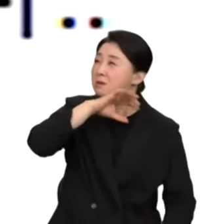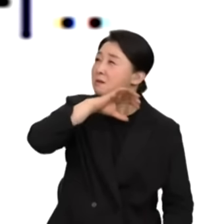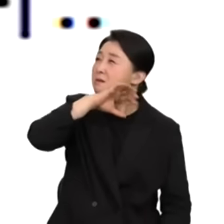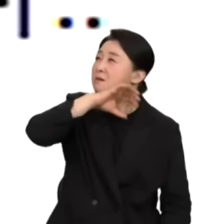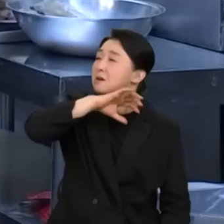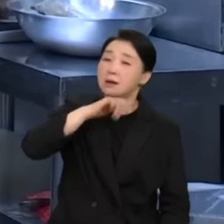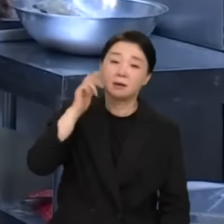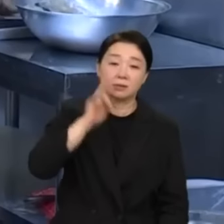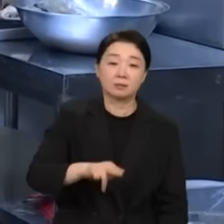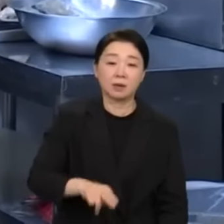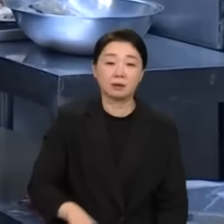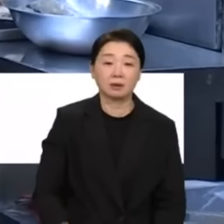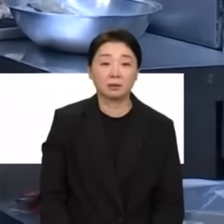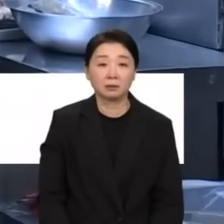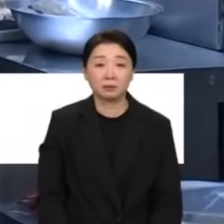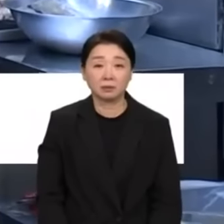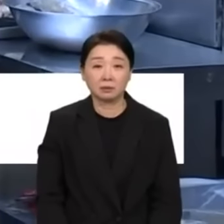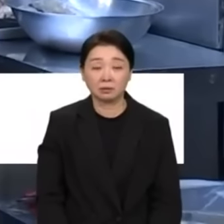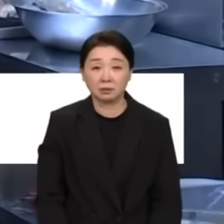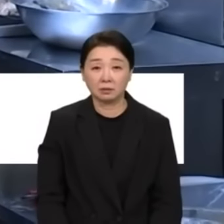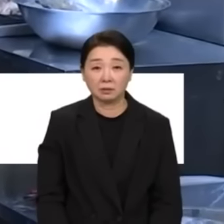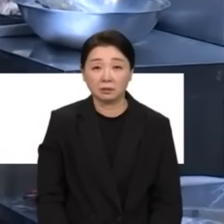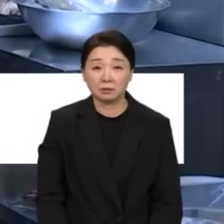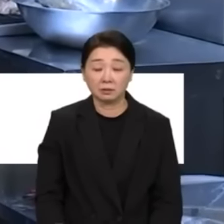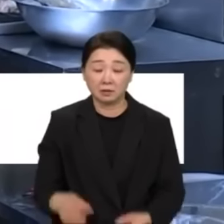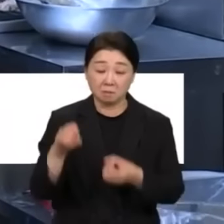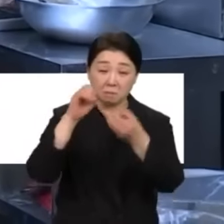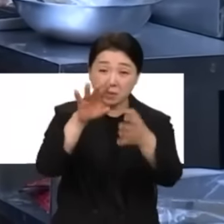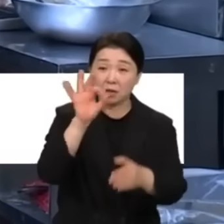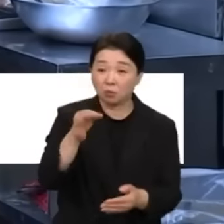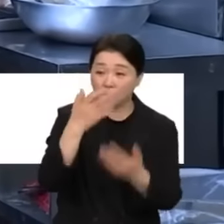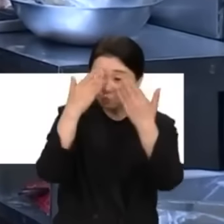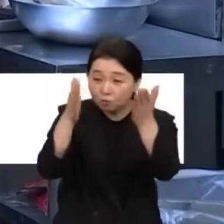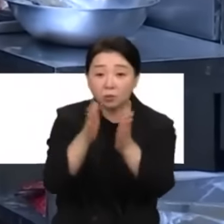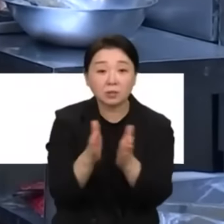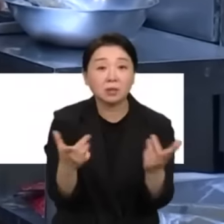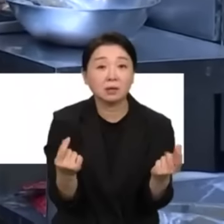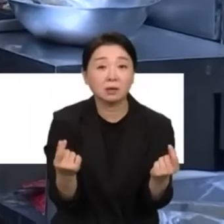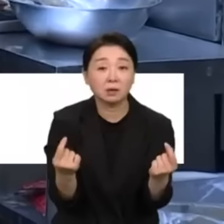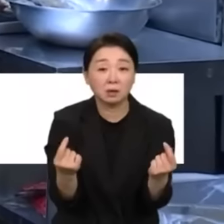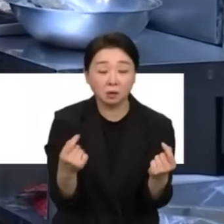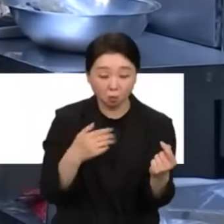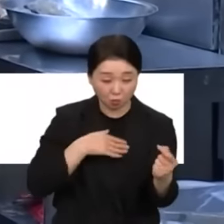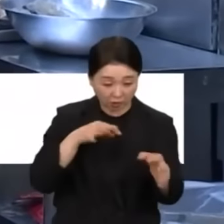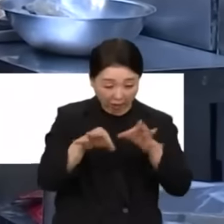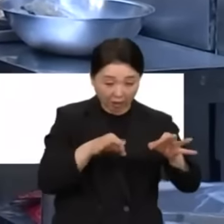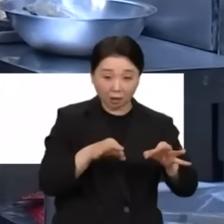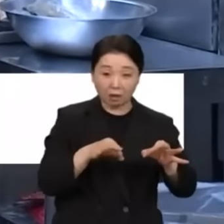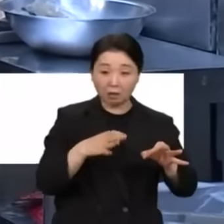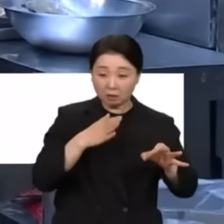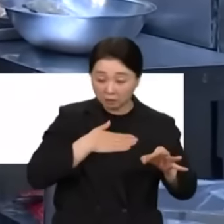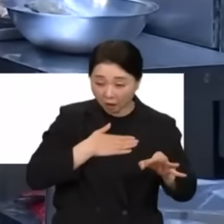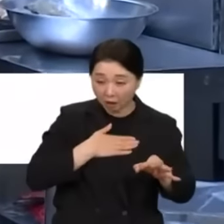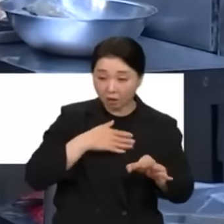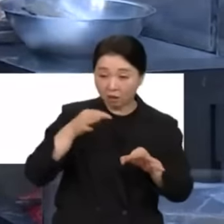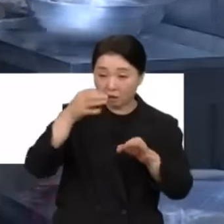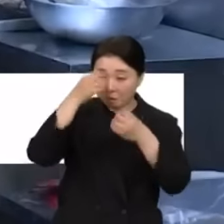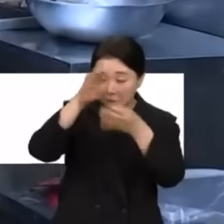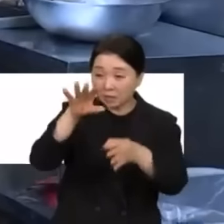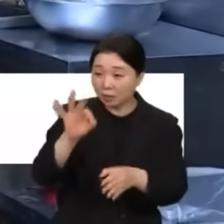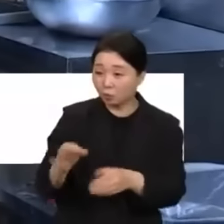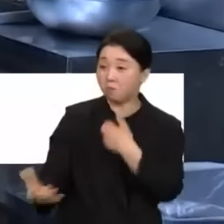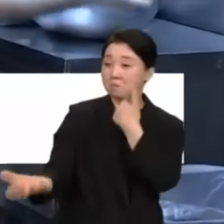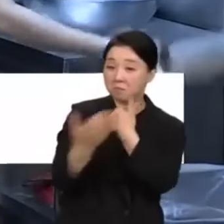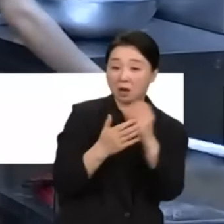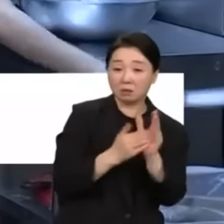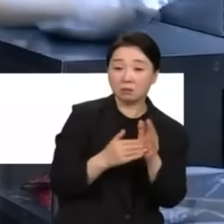폭발했습니다. 배달비를 무료로 시작하면서 저희한테 그 배달비를 전가한다는 거죠. 뭐